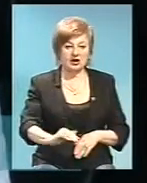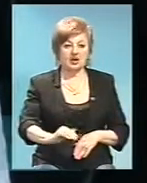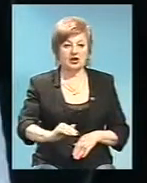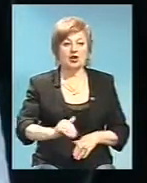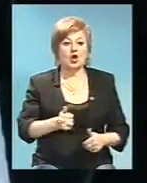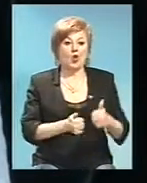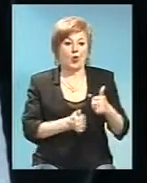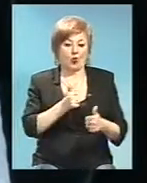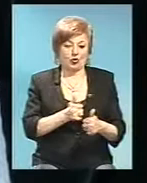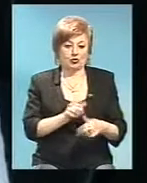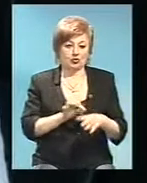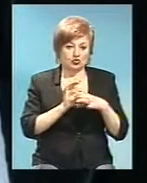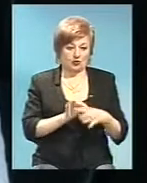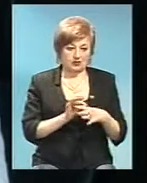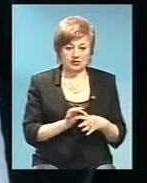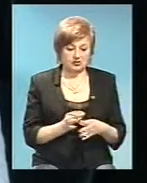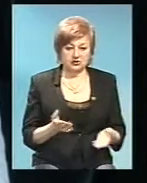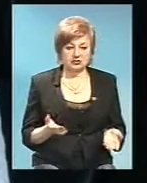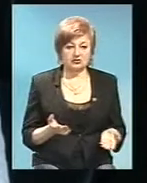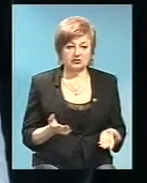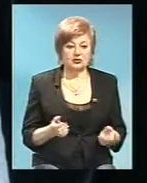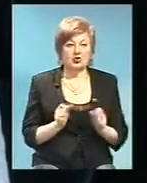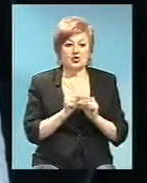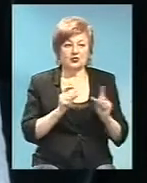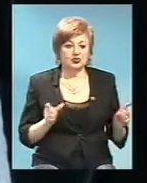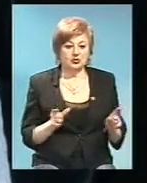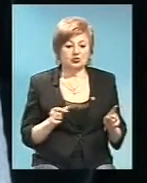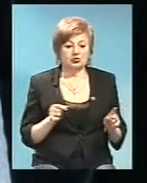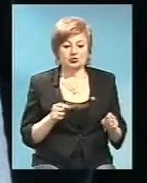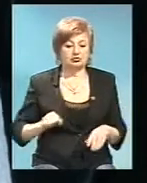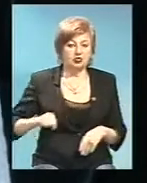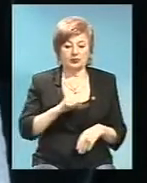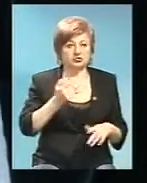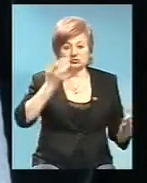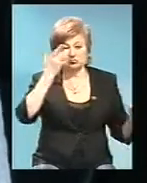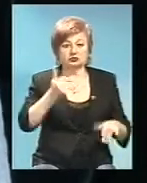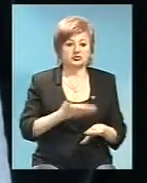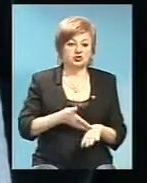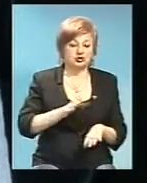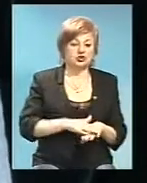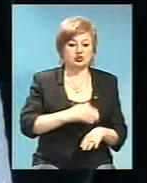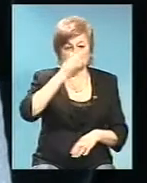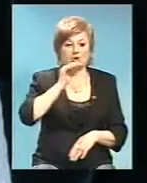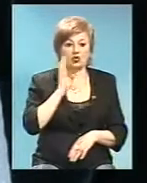конкурси для вступу в школу – це був стрес, це було важко, батьки